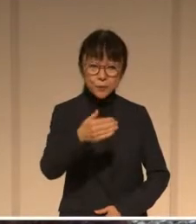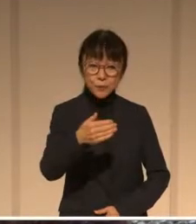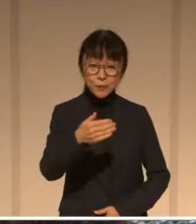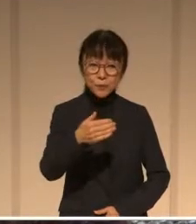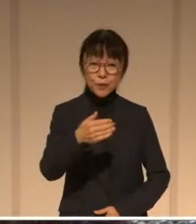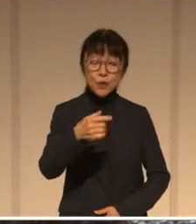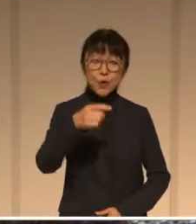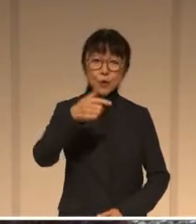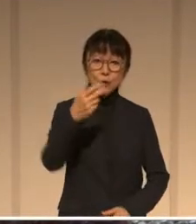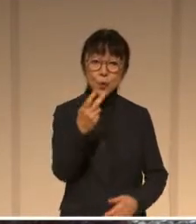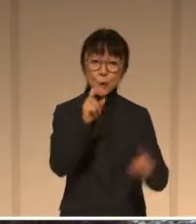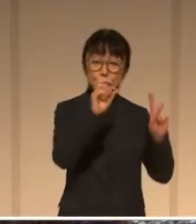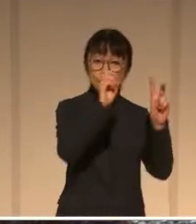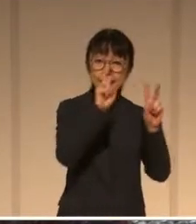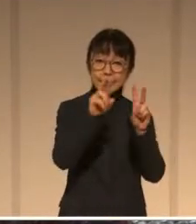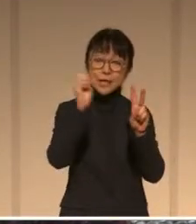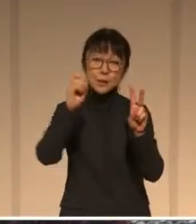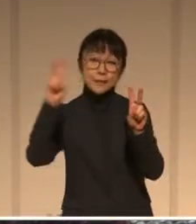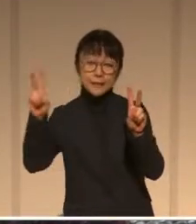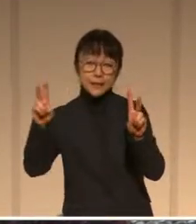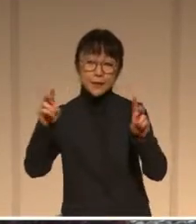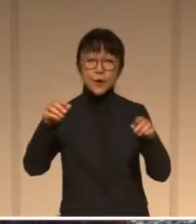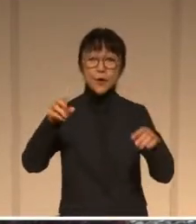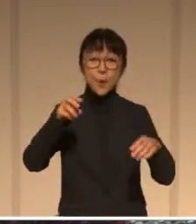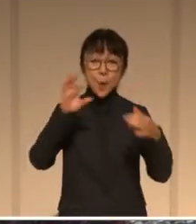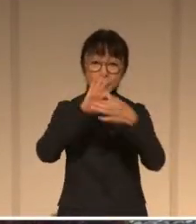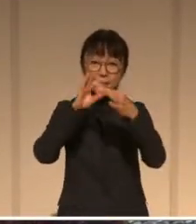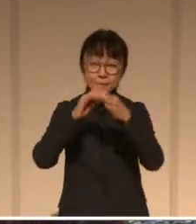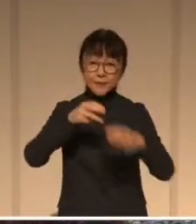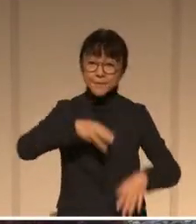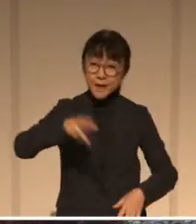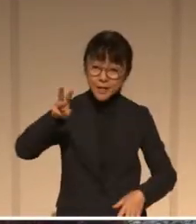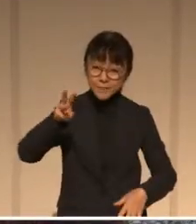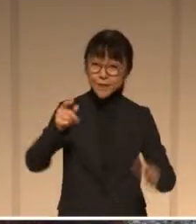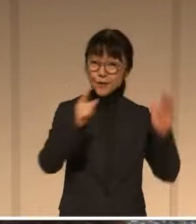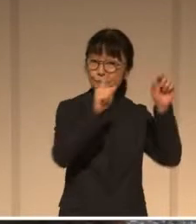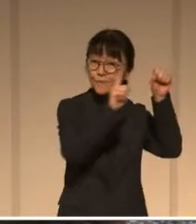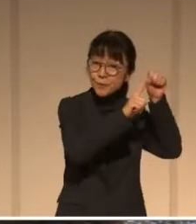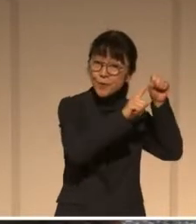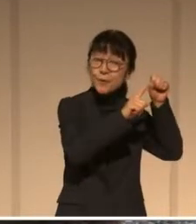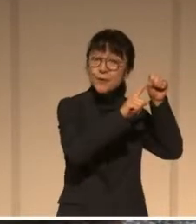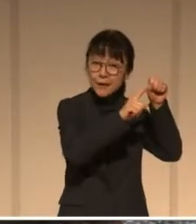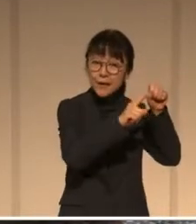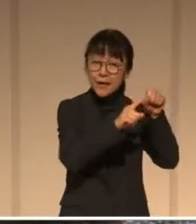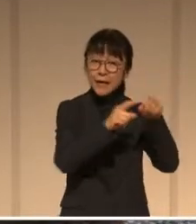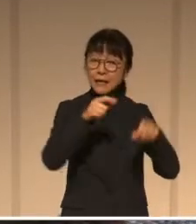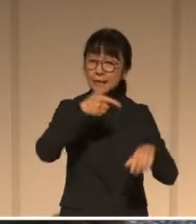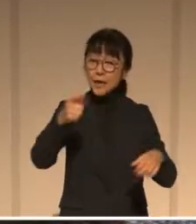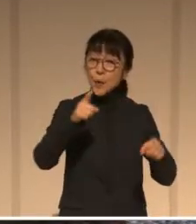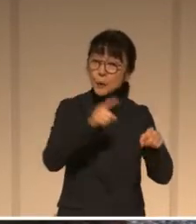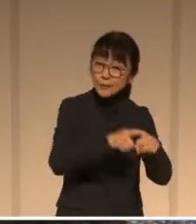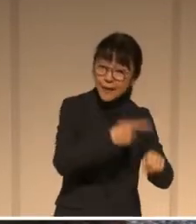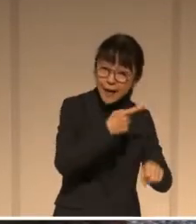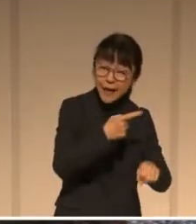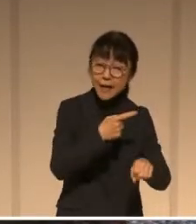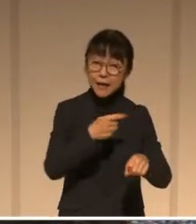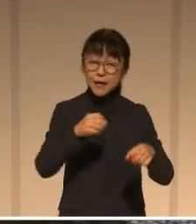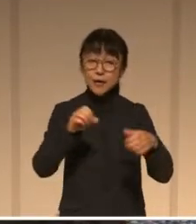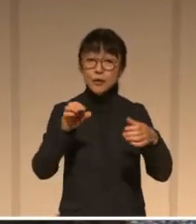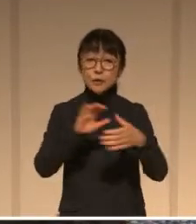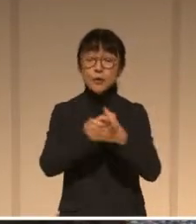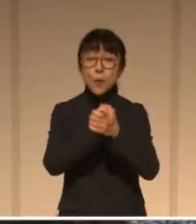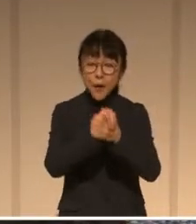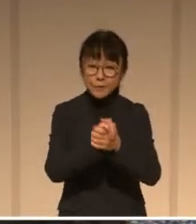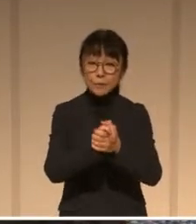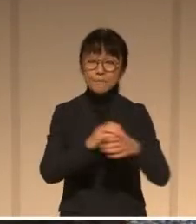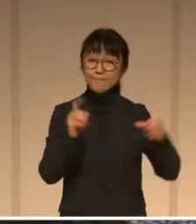2020オリンピックパラリンピック競技大会が掲げるビジョンである多様性と調和の実現に向けて